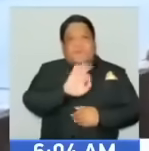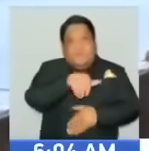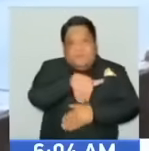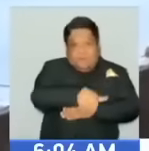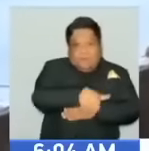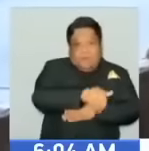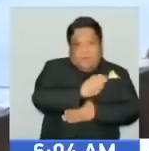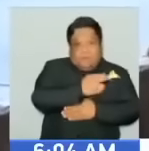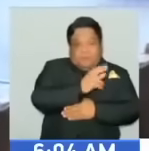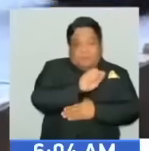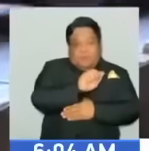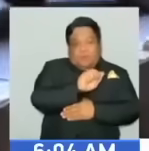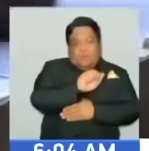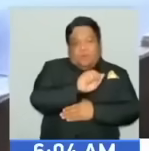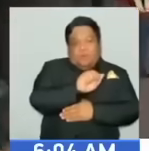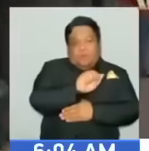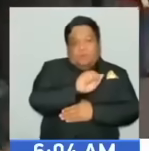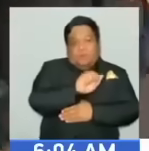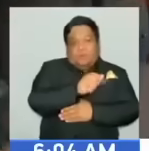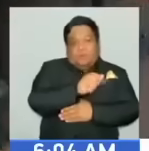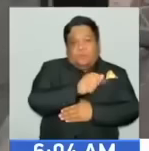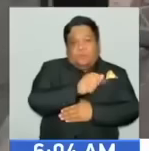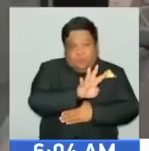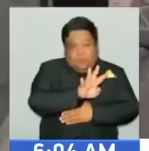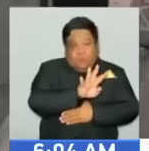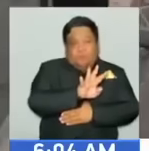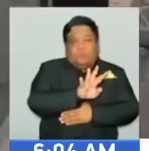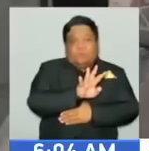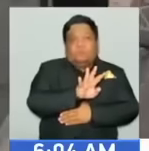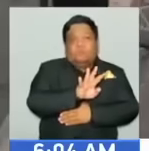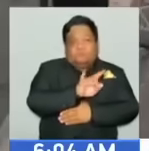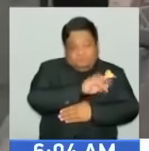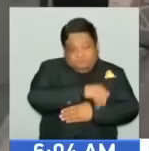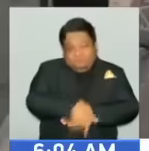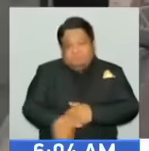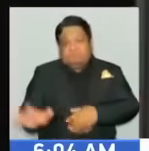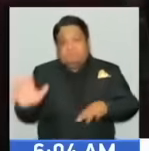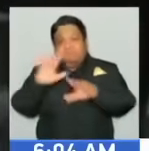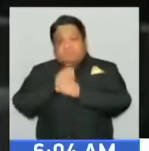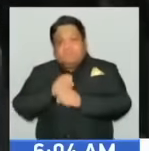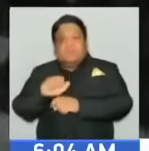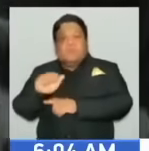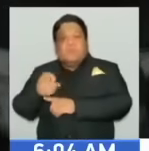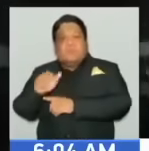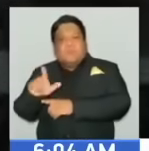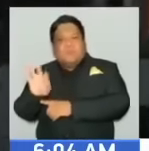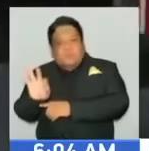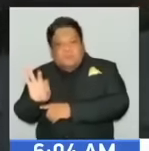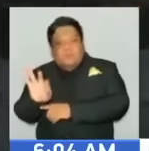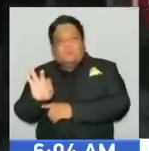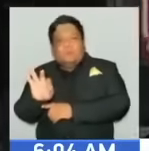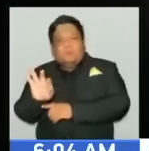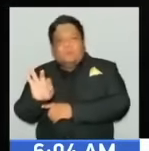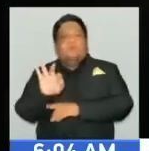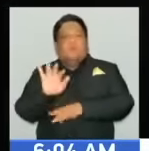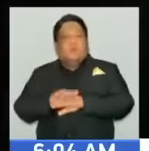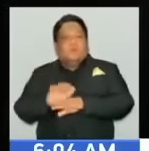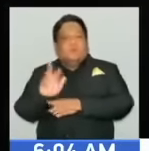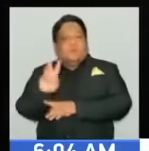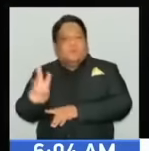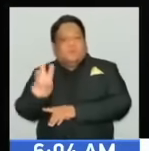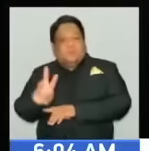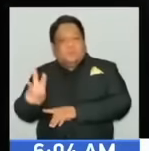April 4, at inaasahang matatapos sa umaga ng April 9, araw po yan ng Miyerkules. Siyempre, dahil sarado ang ilang bahagi